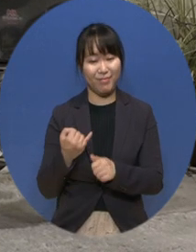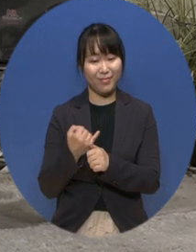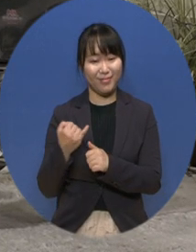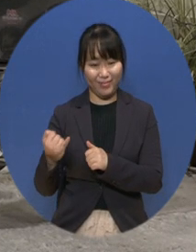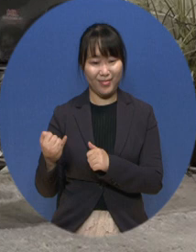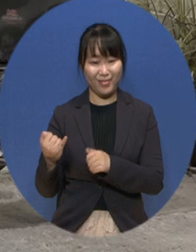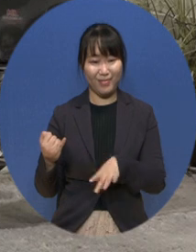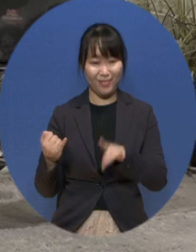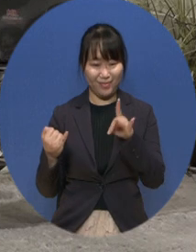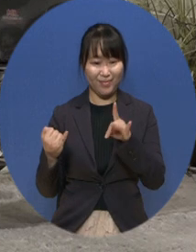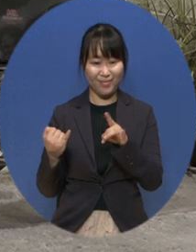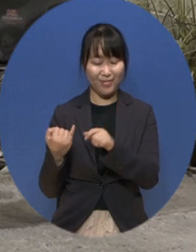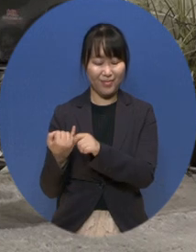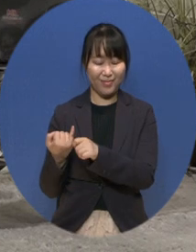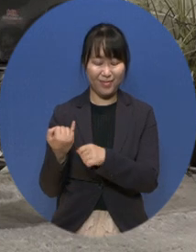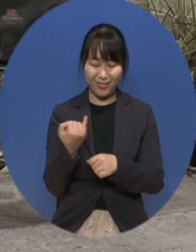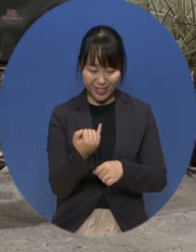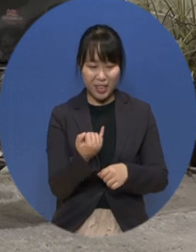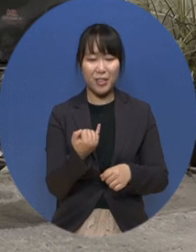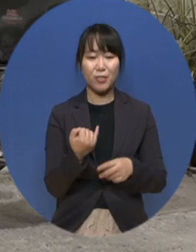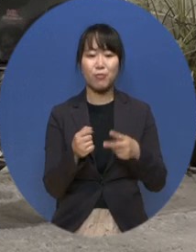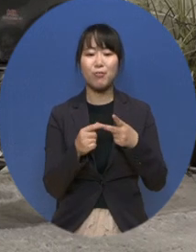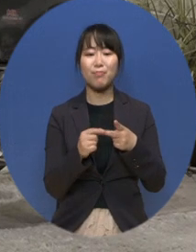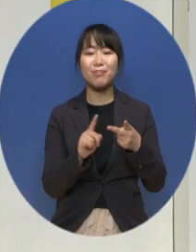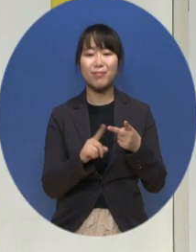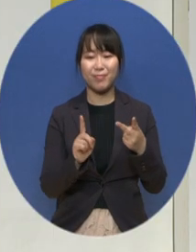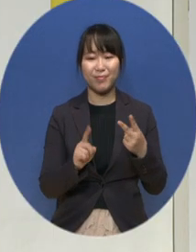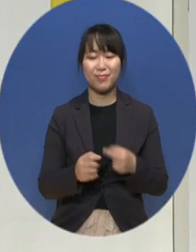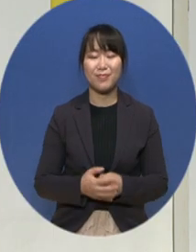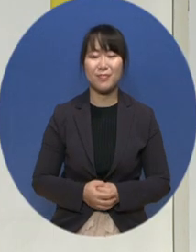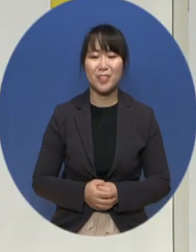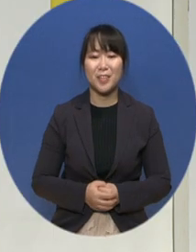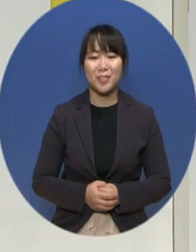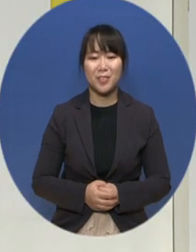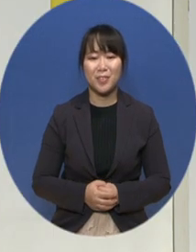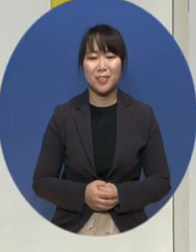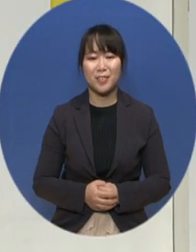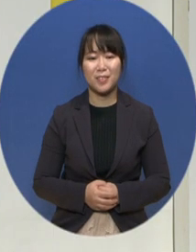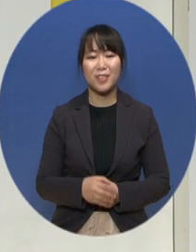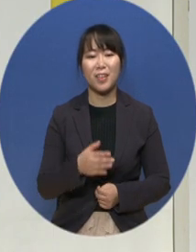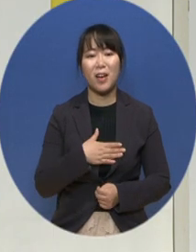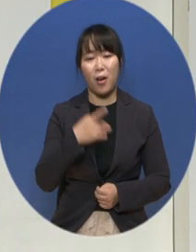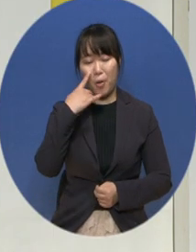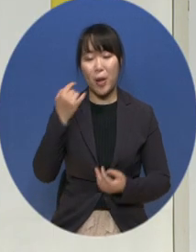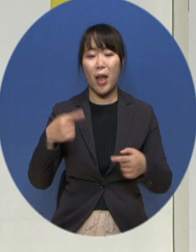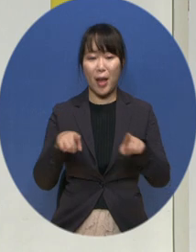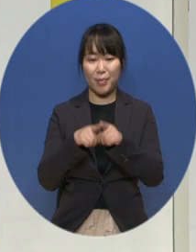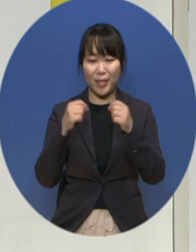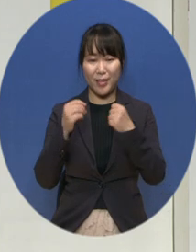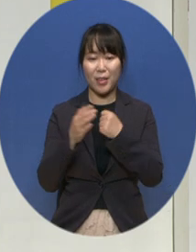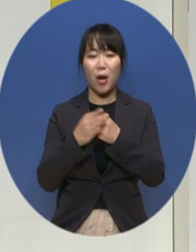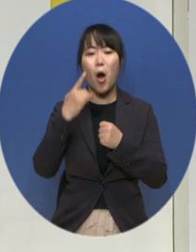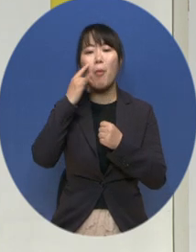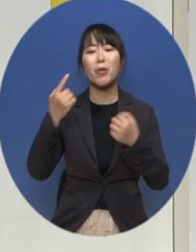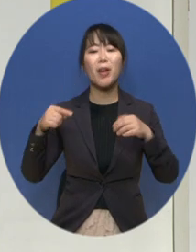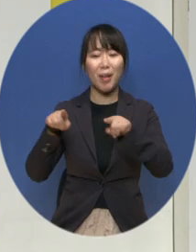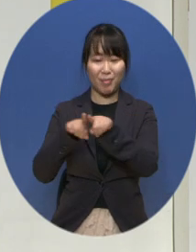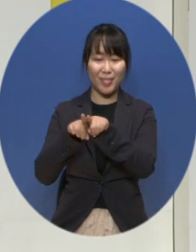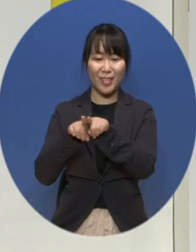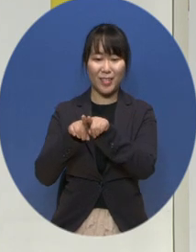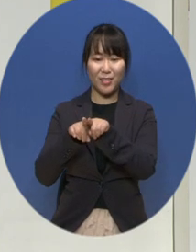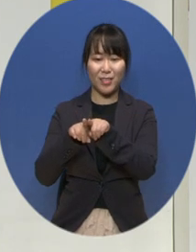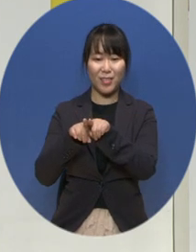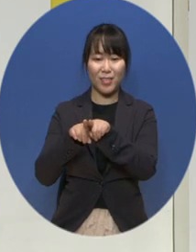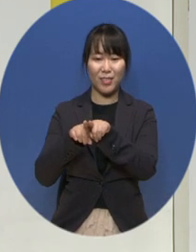부분을 먼저 예 그럼 두 번째는 야 아 또 제가 이제 어머니 무엇이고 있으니까 네 어머님 도우시고